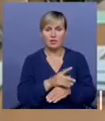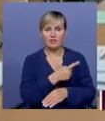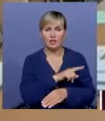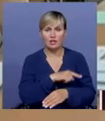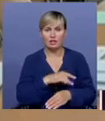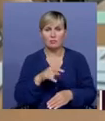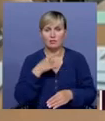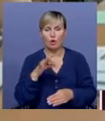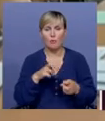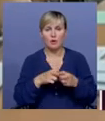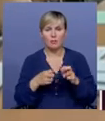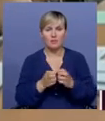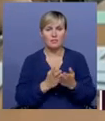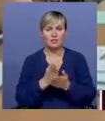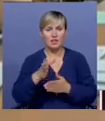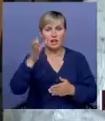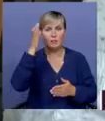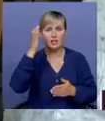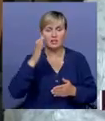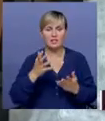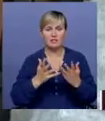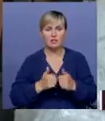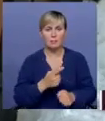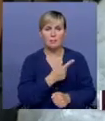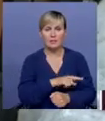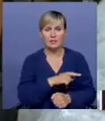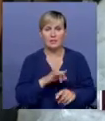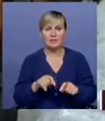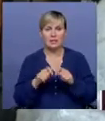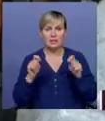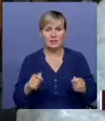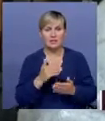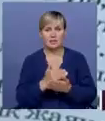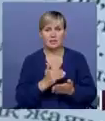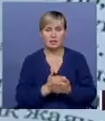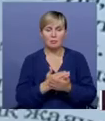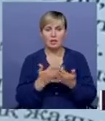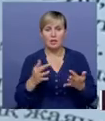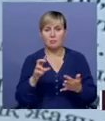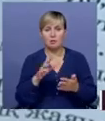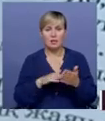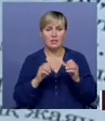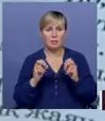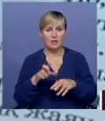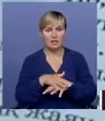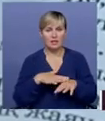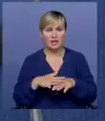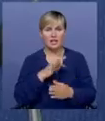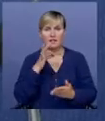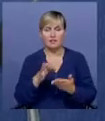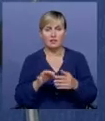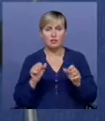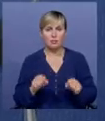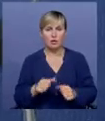Зашла речь и о проблемах сферы образования, цифровизации, медицины и создание системы биологической безопасности страны. Высказаться